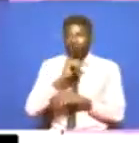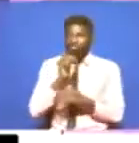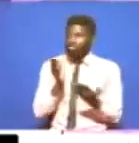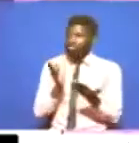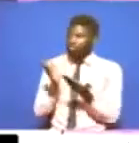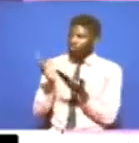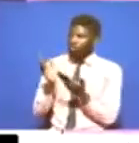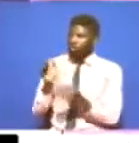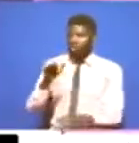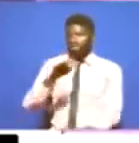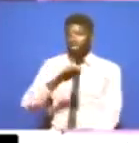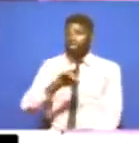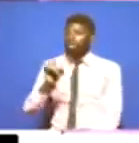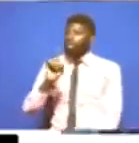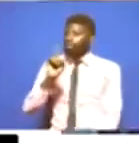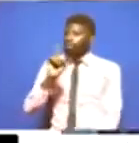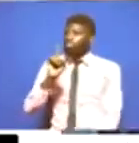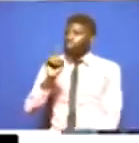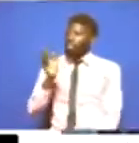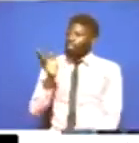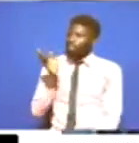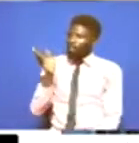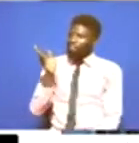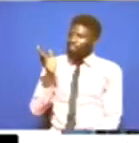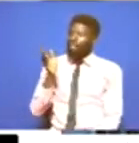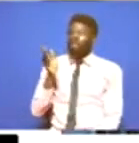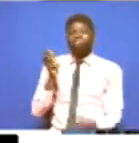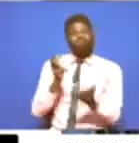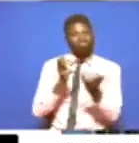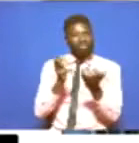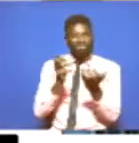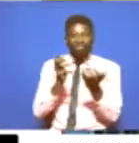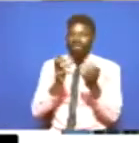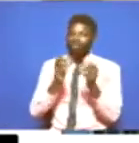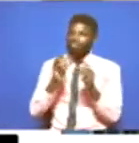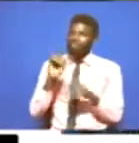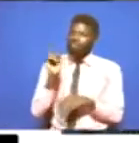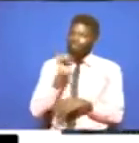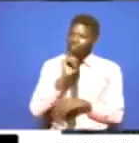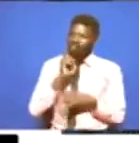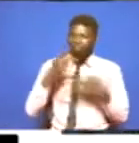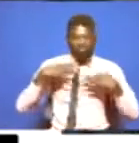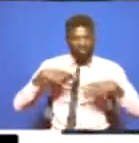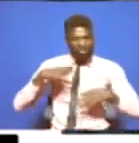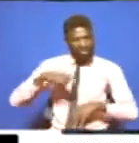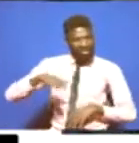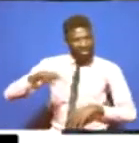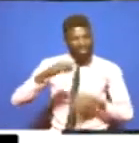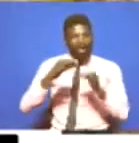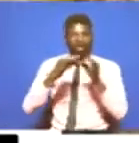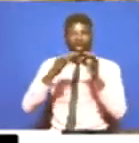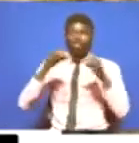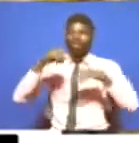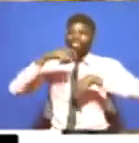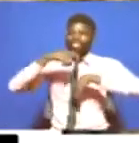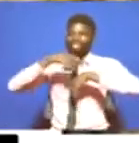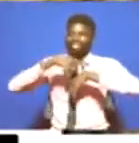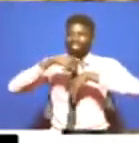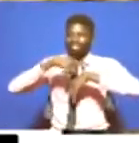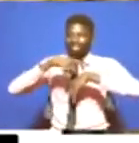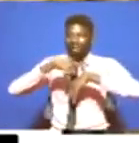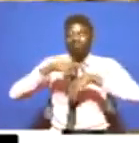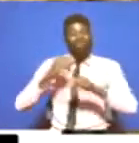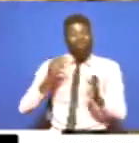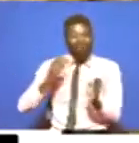Nairobi limekuwa kitovu cha kibiashara kwa wakazi wa eneo hilo kwa muda mrefu. Kampuni ya Naivas imesema itachukua